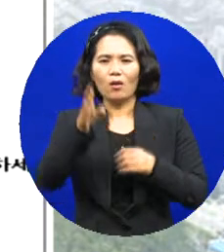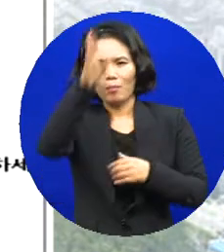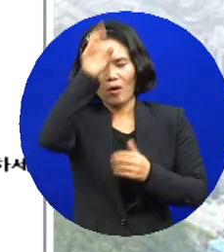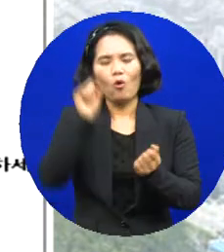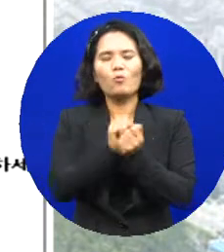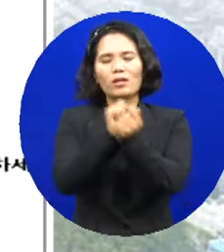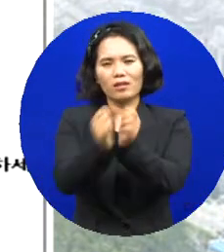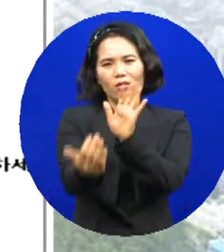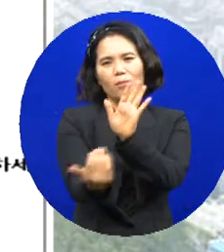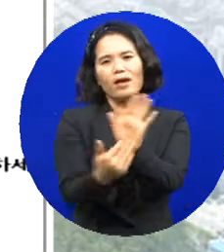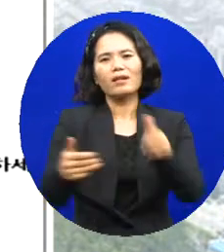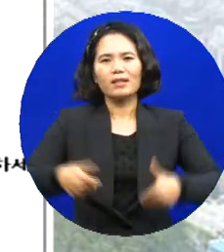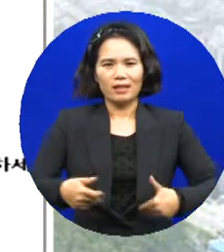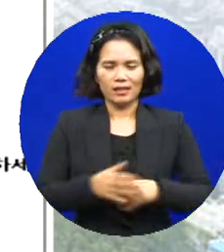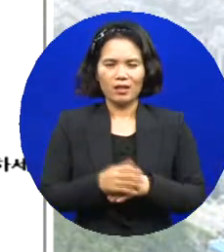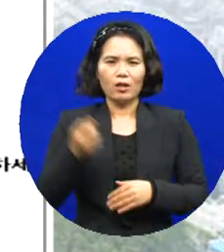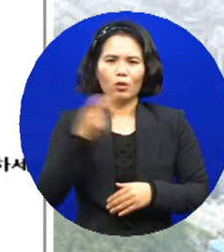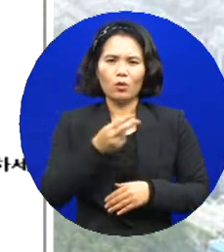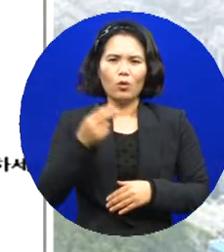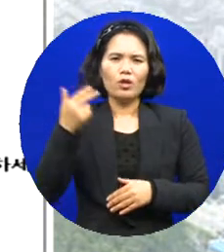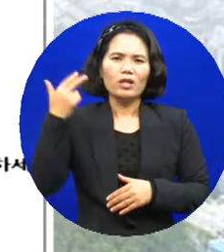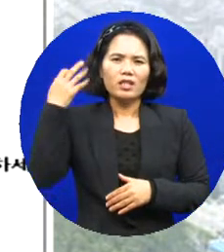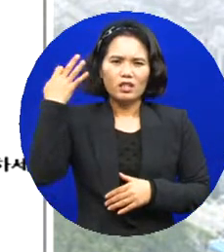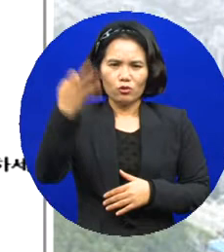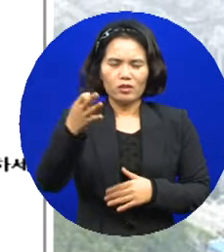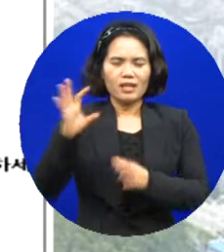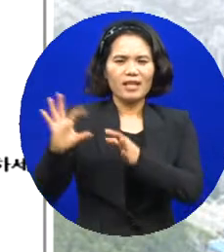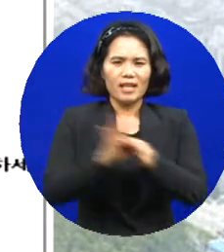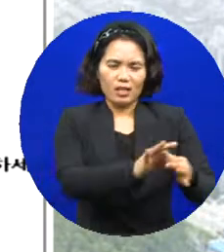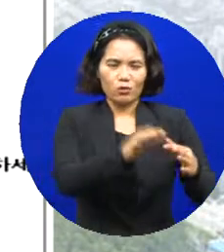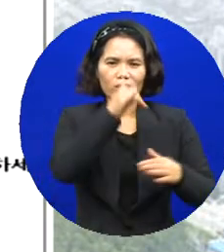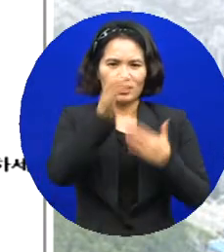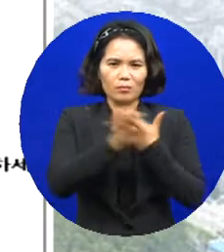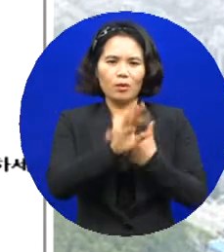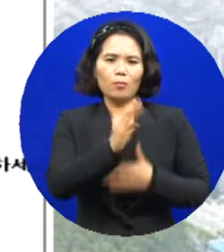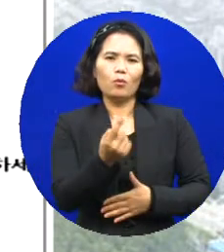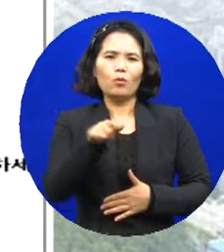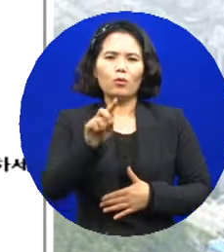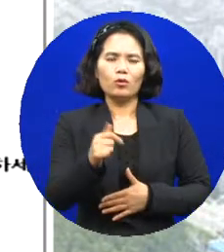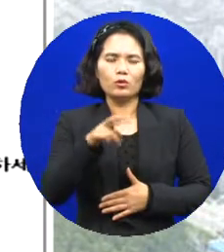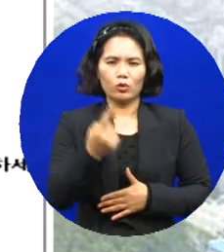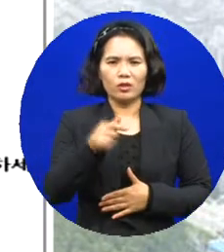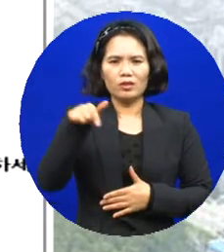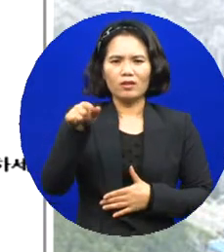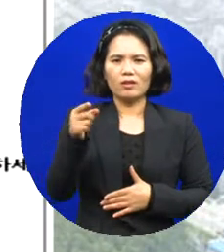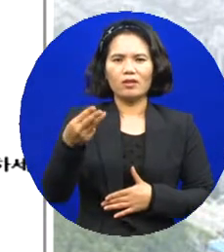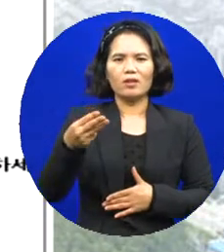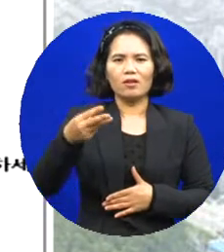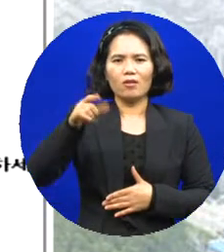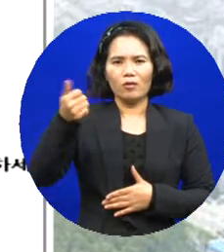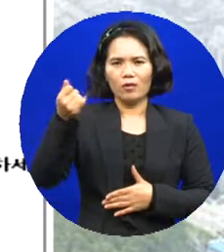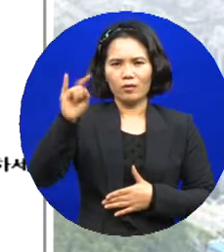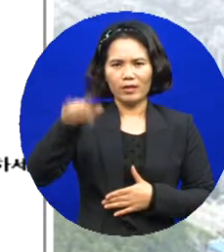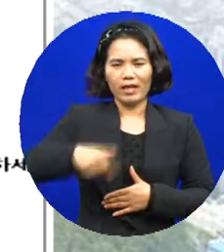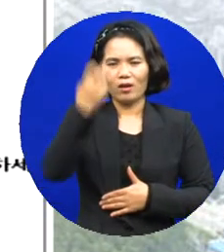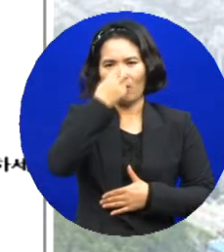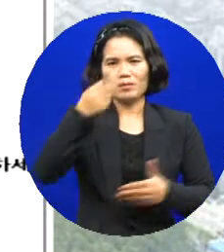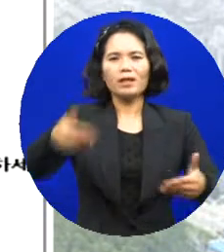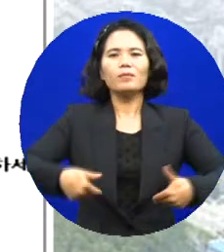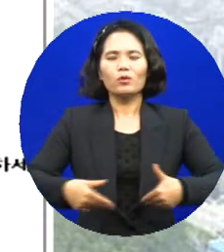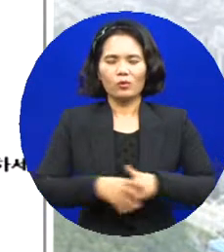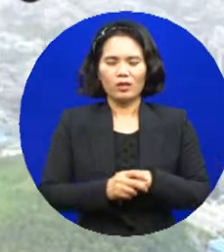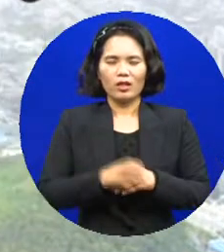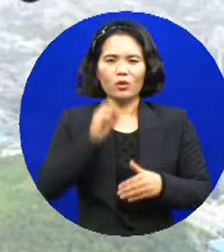착용해 질병을 옮기는 것을 막아야 합니다. 또 2주 이상 증상이 지속되면 보건소에서 결핵검사를 받아보는 것이